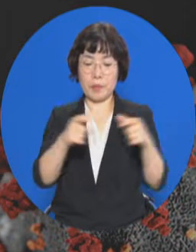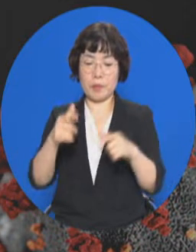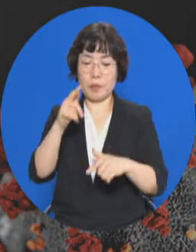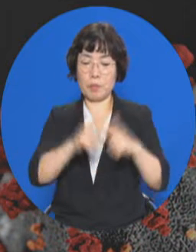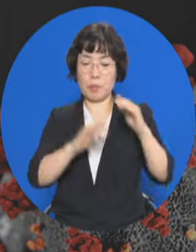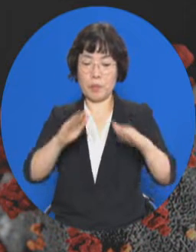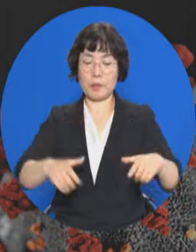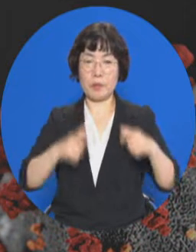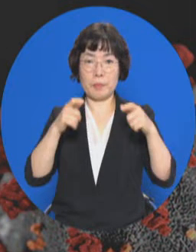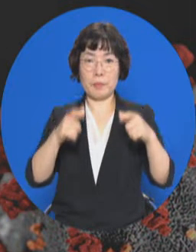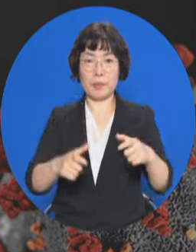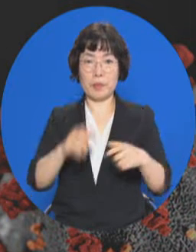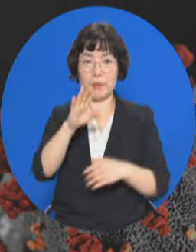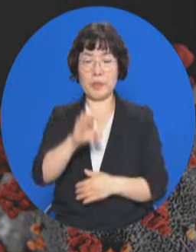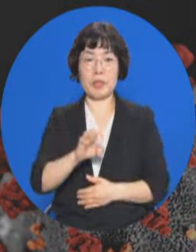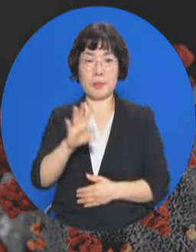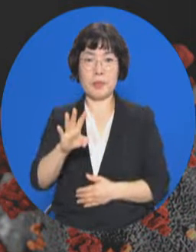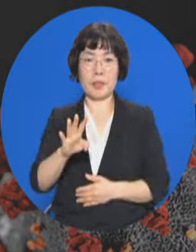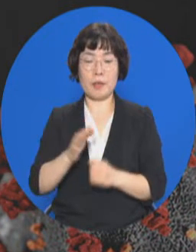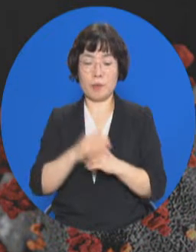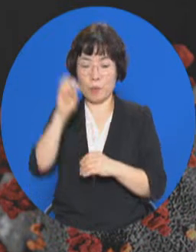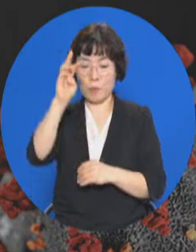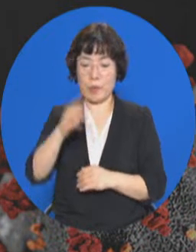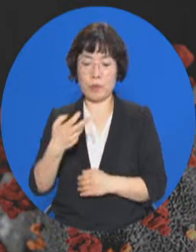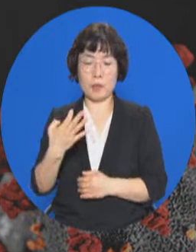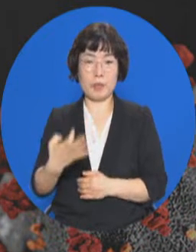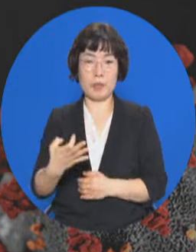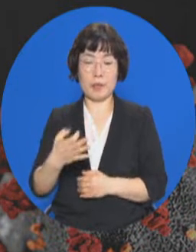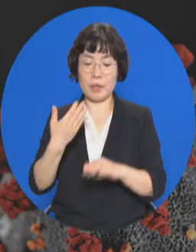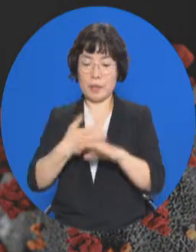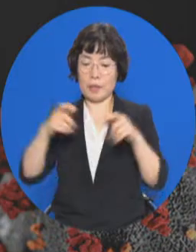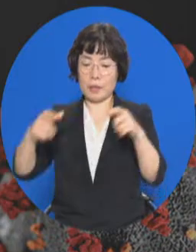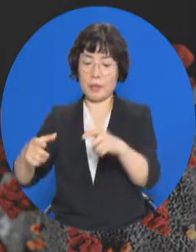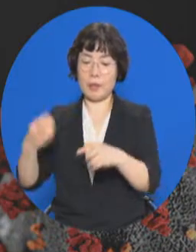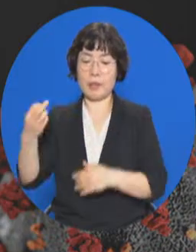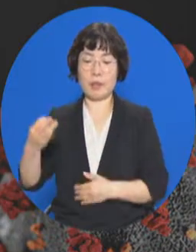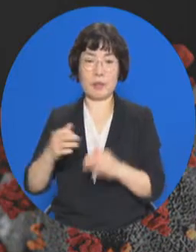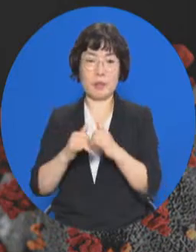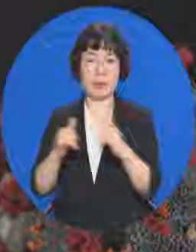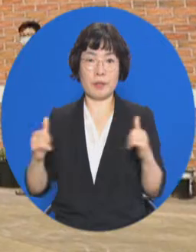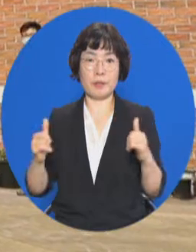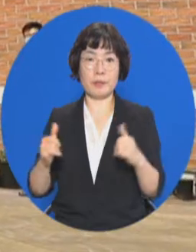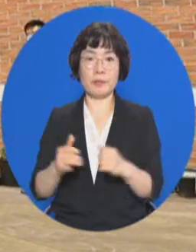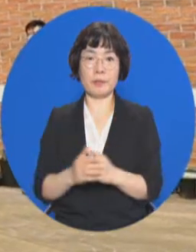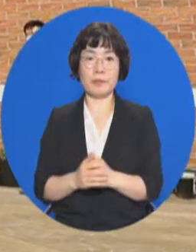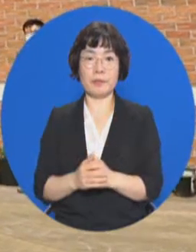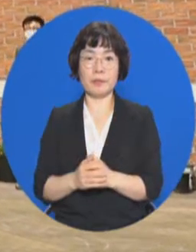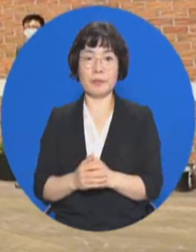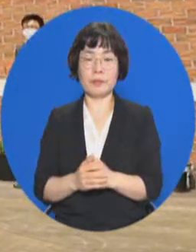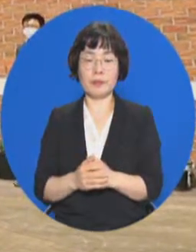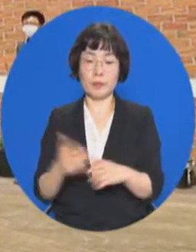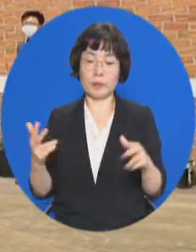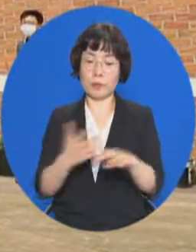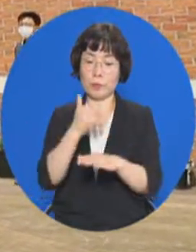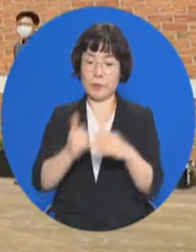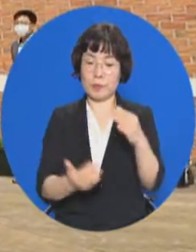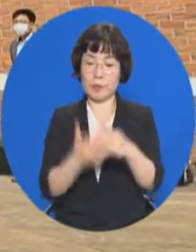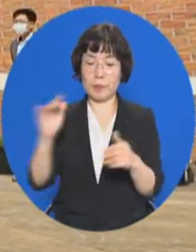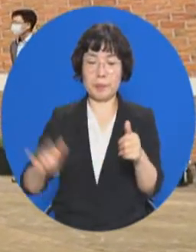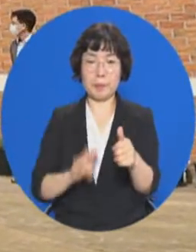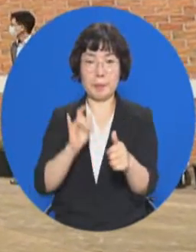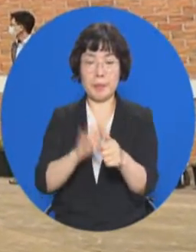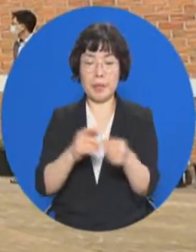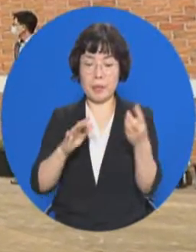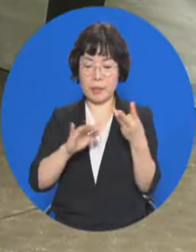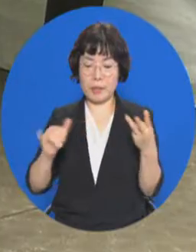목포 등 전남 거주자가 44명, 광주 14명, 타시도 등 13명입니다. 지난 주말 발생한 코로나